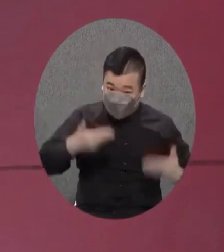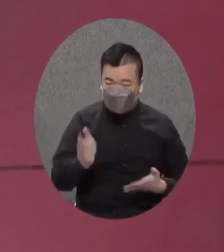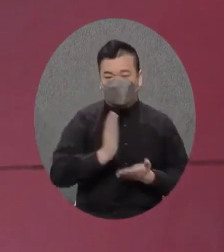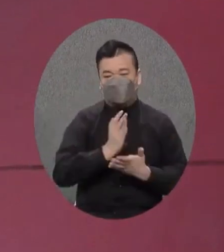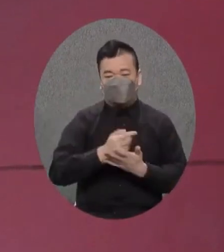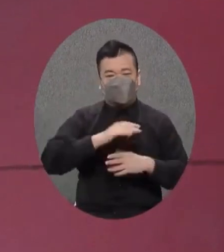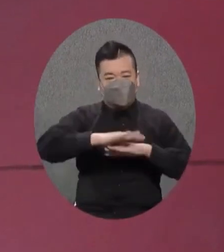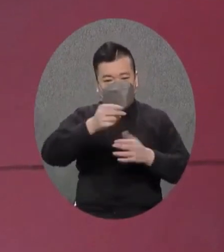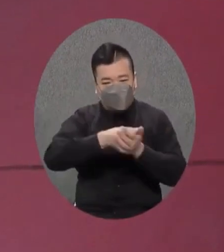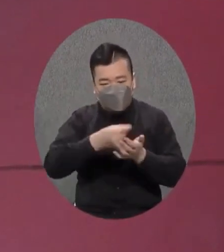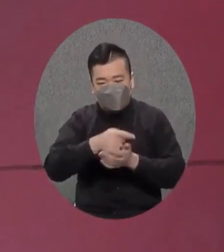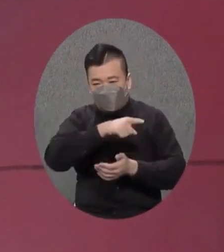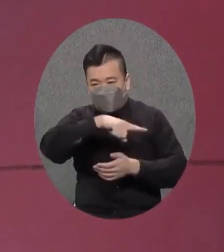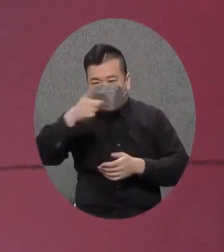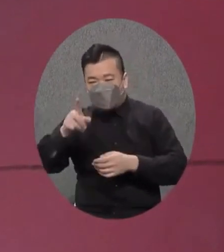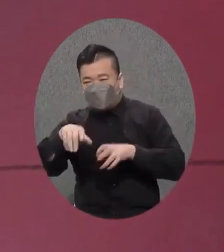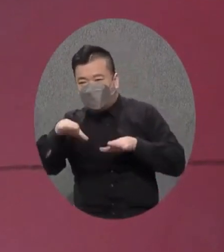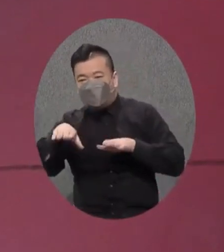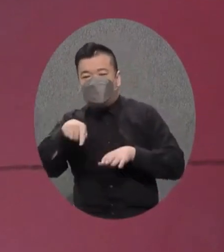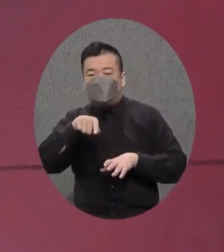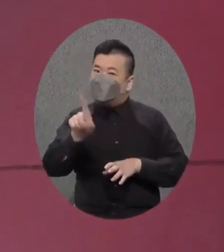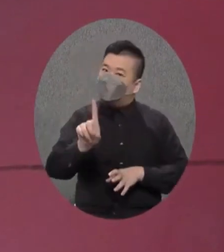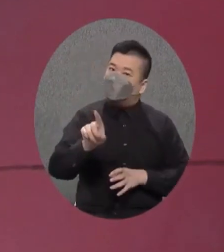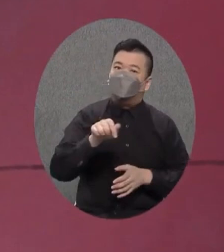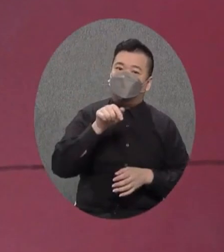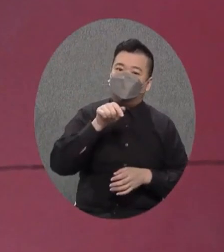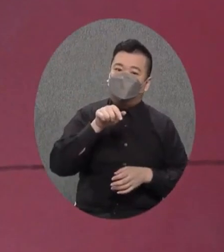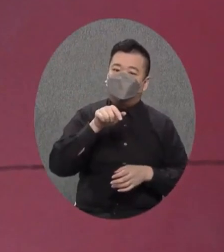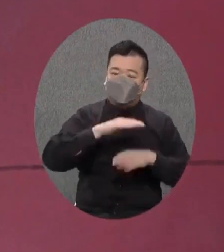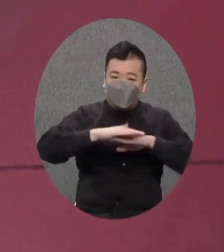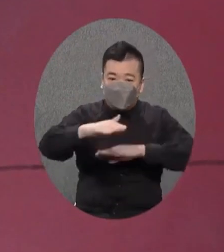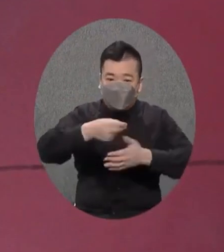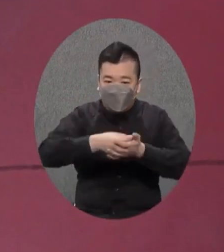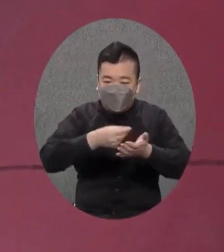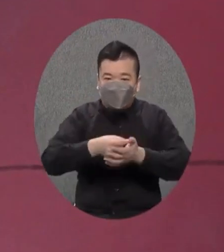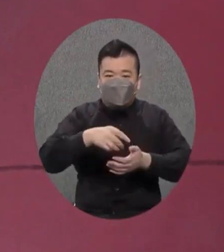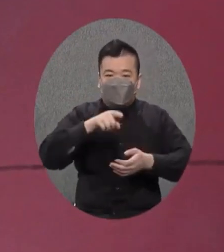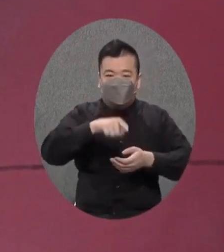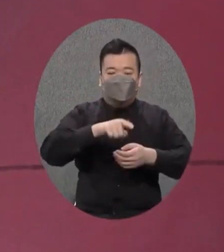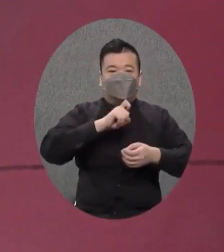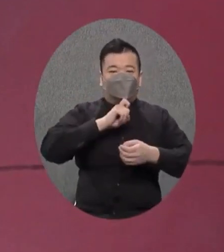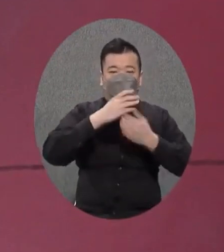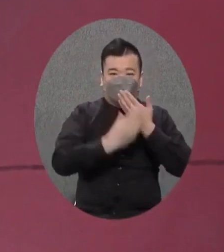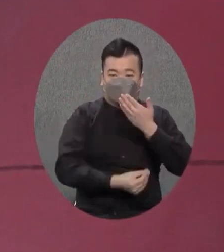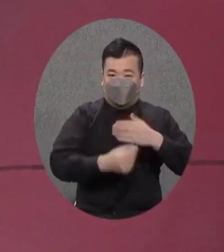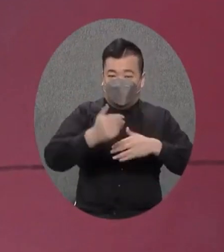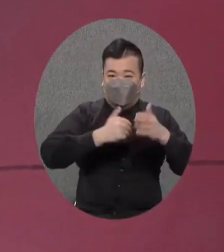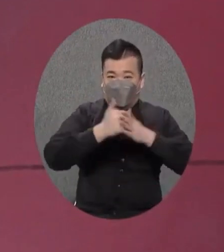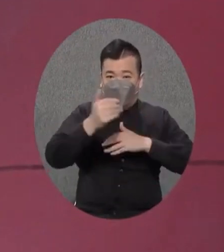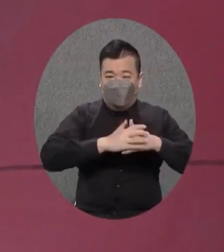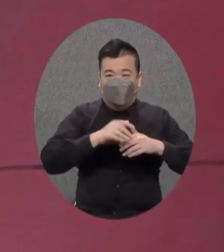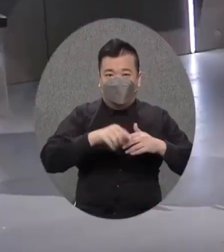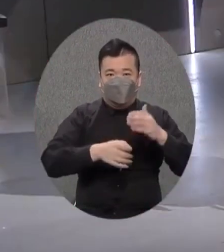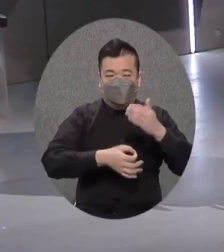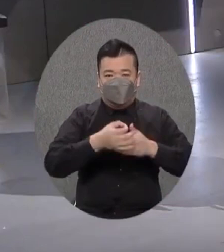畫我諗同其他藝術媒介有一樣好特別嘅地方，就係話。版畫是隨著個印藝科技的改變